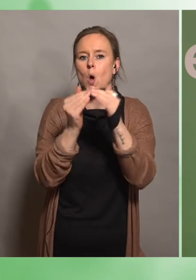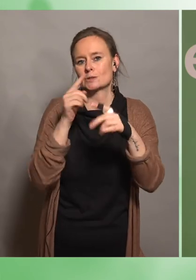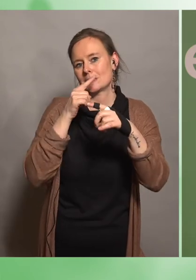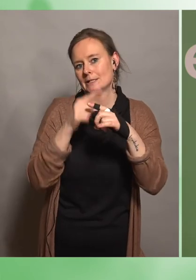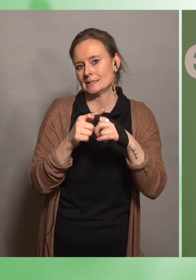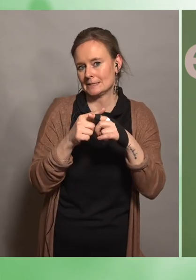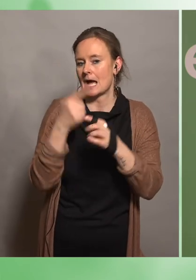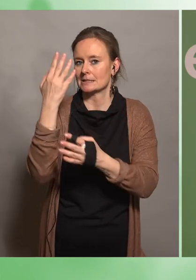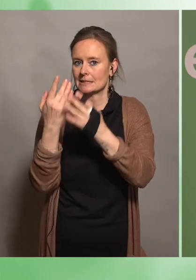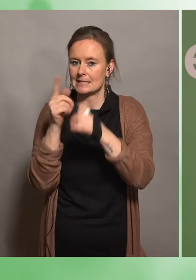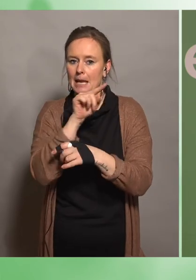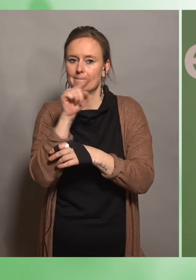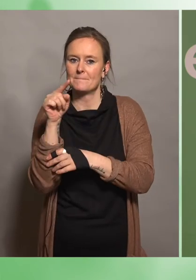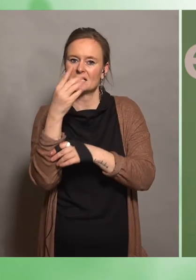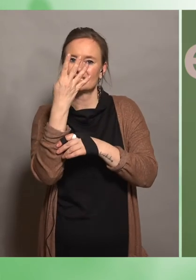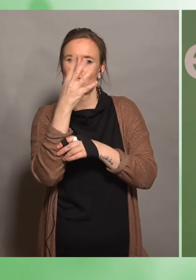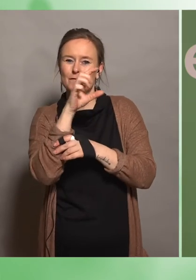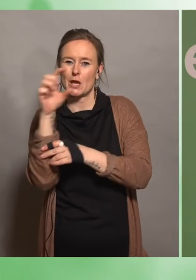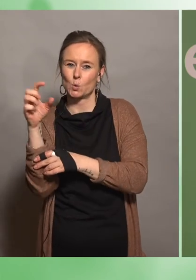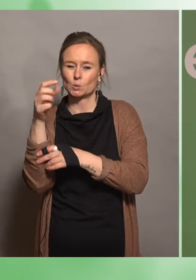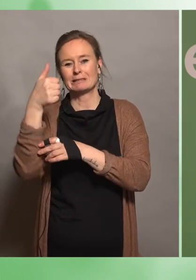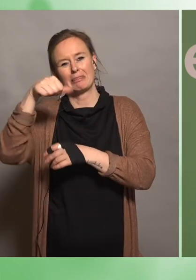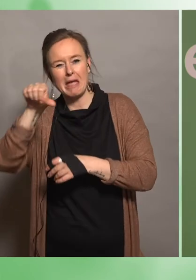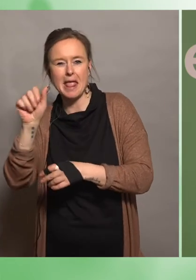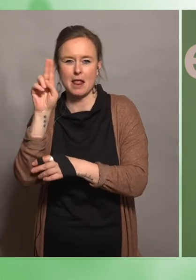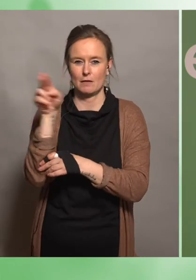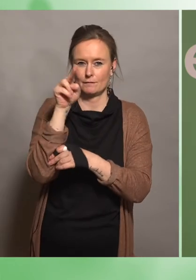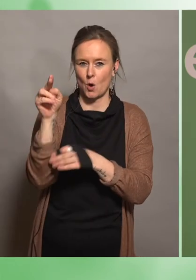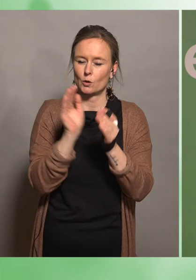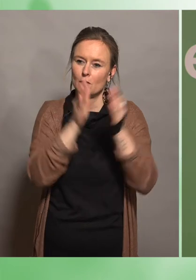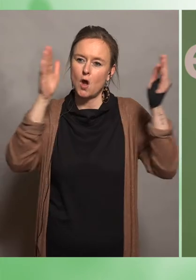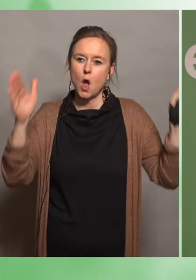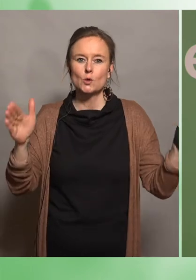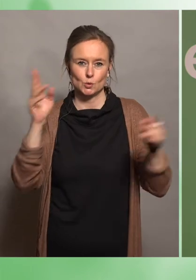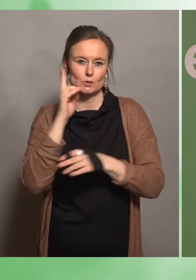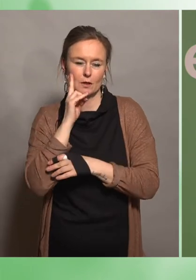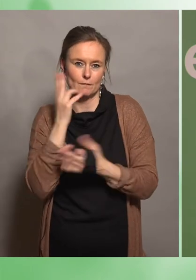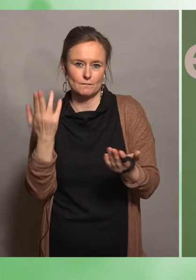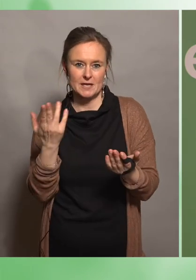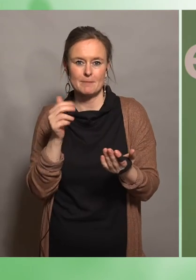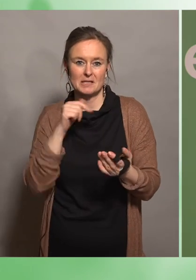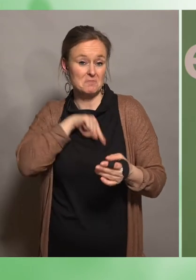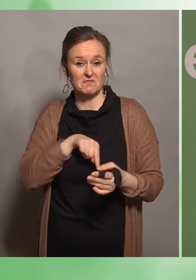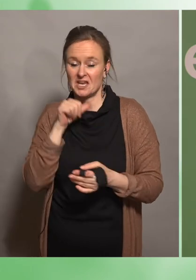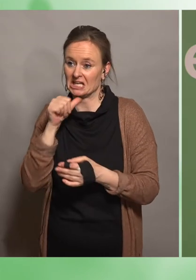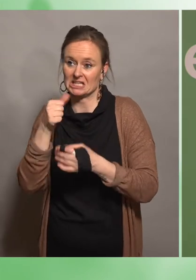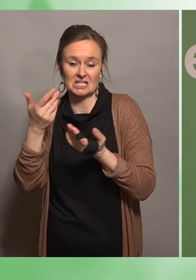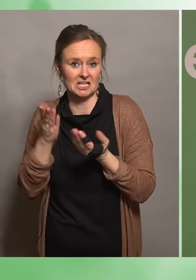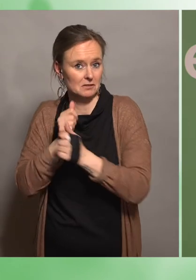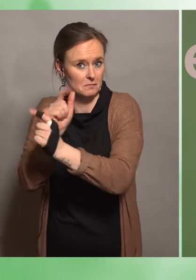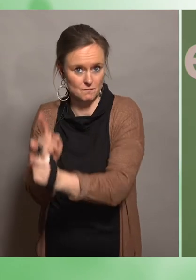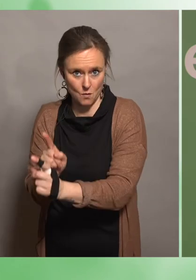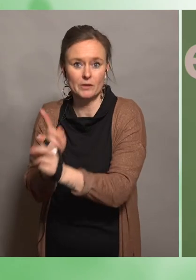also bis zu 411 Euro für größere Betriebe, die also die Pflichtzahl nicht erfüllen, gehen. Wir sind umgekehrt der Meinung, dass das durchaus